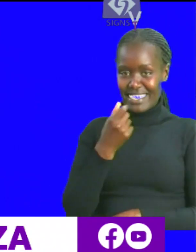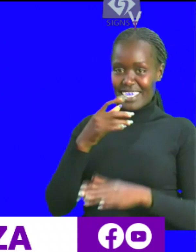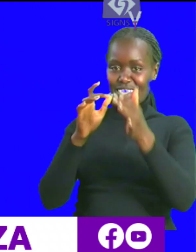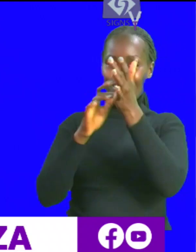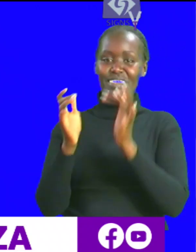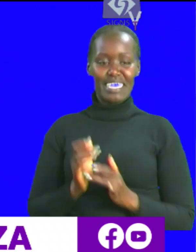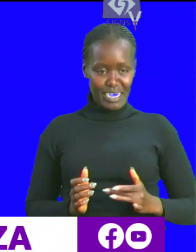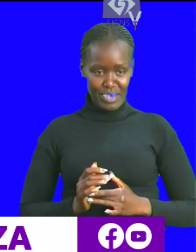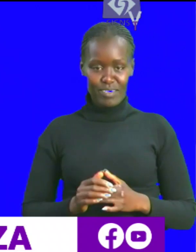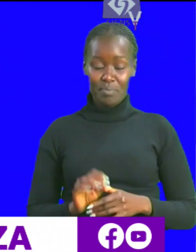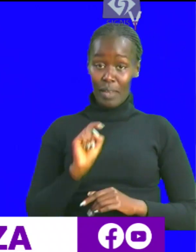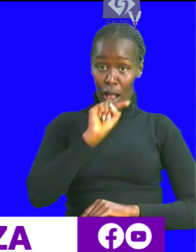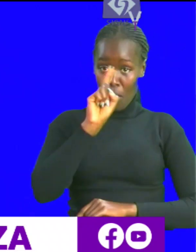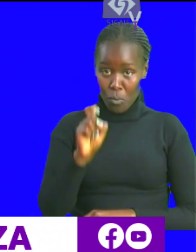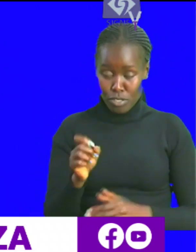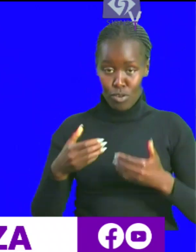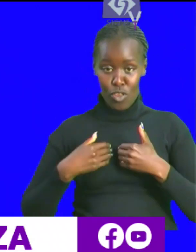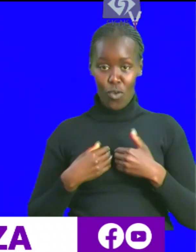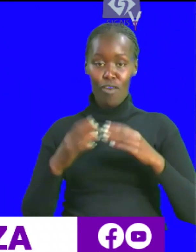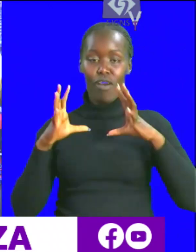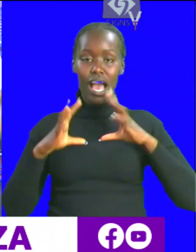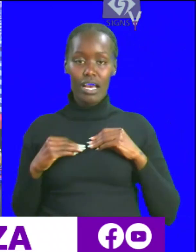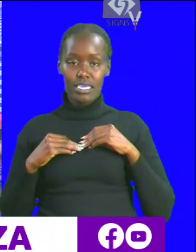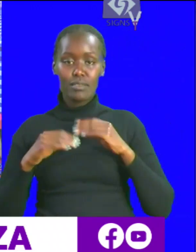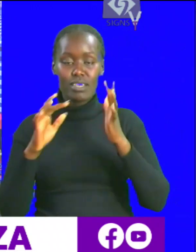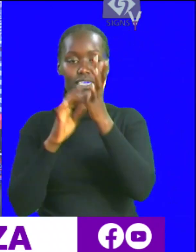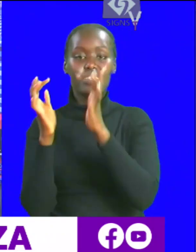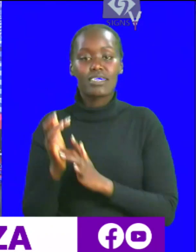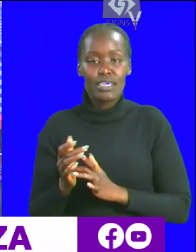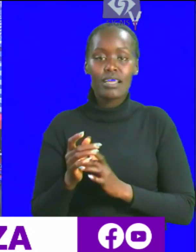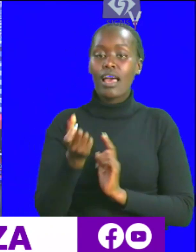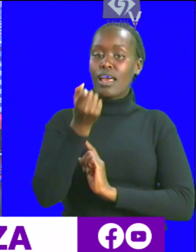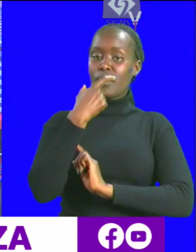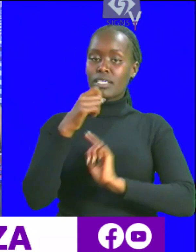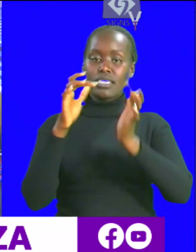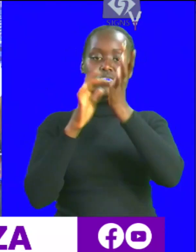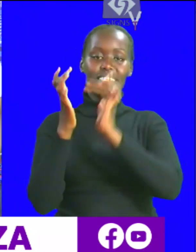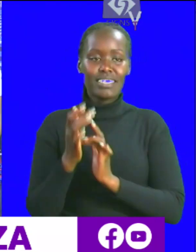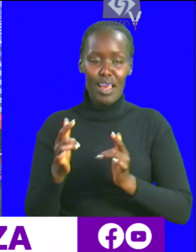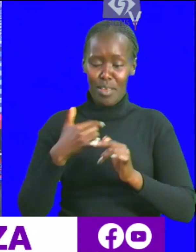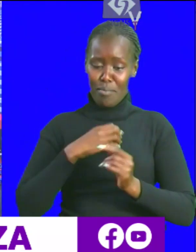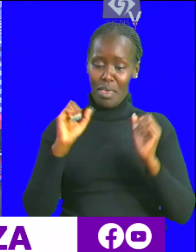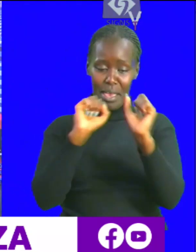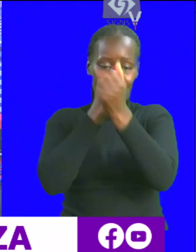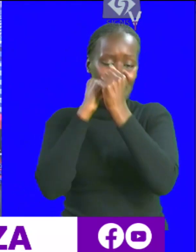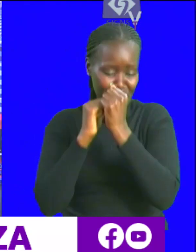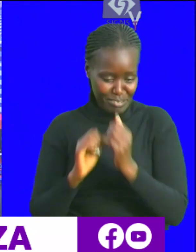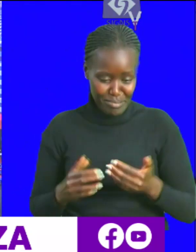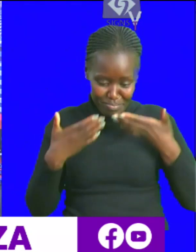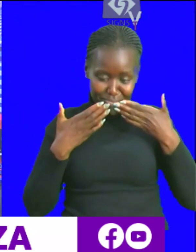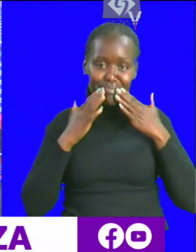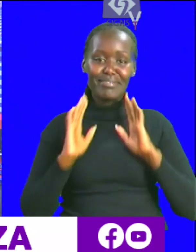John. Unaweza stress the word. John. Ndio sasa. DJ Latona _ Kenya kwenye Instagram,